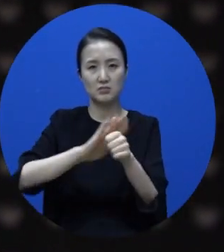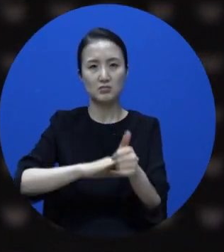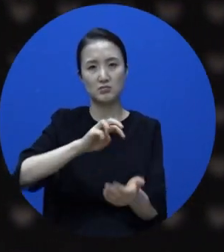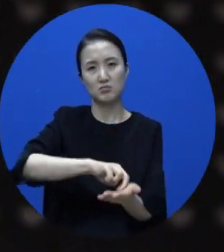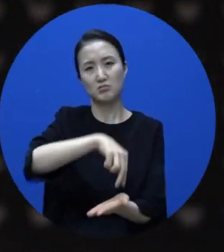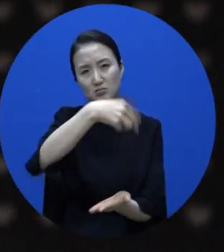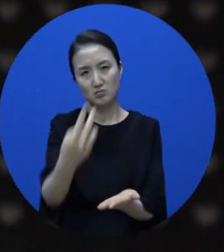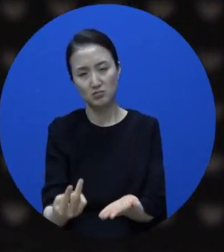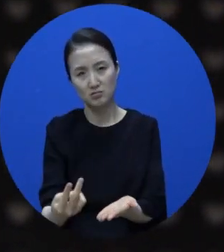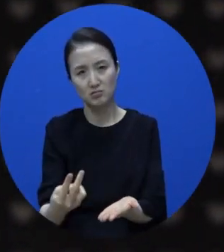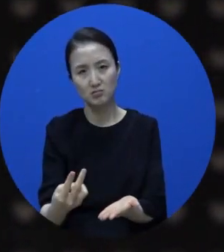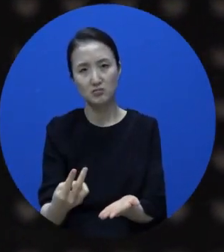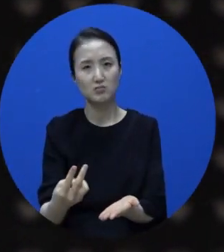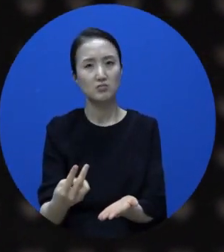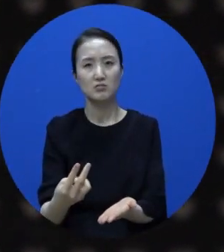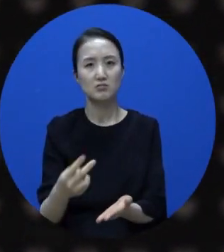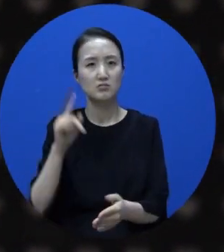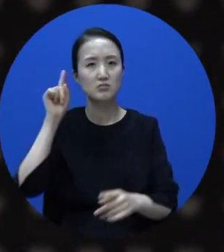거예요